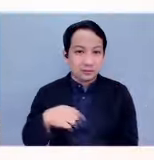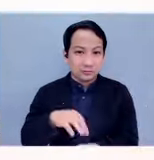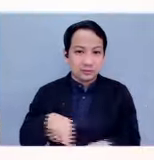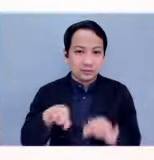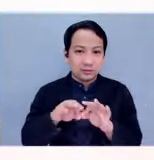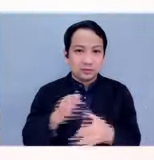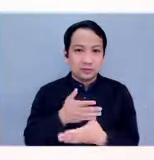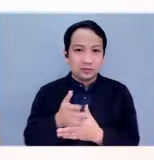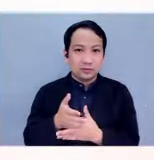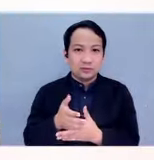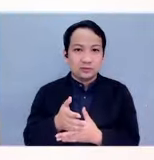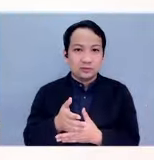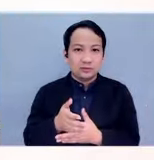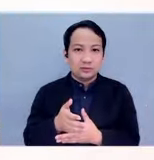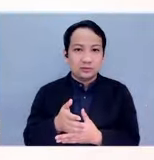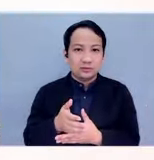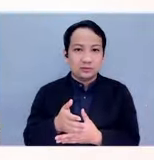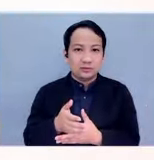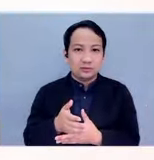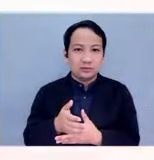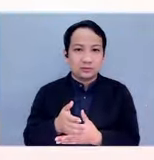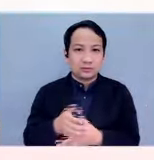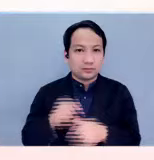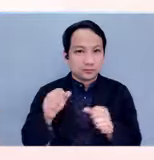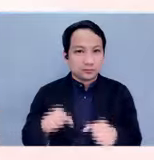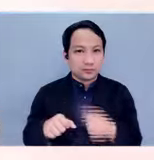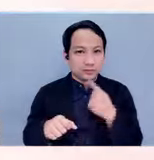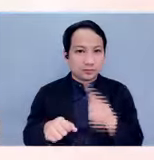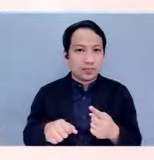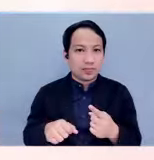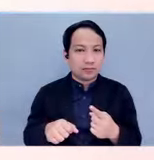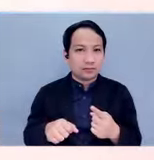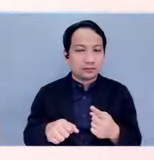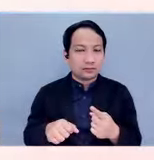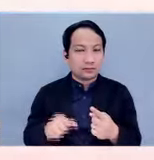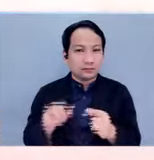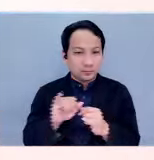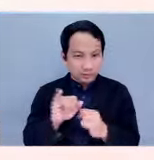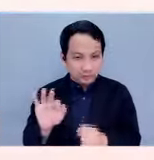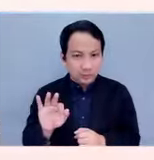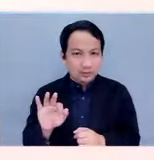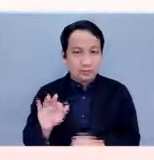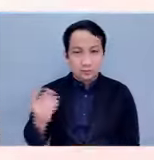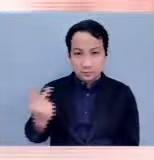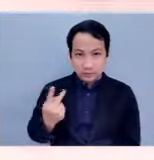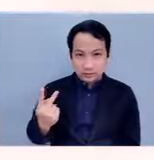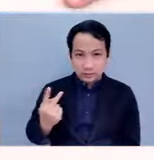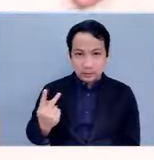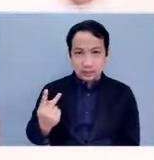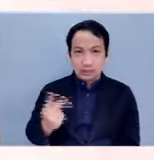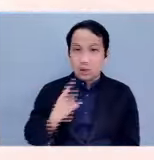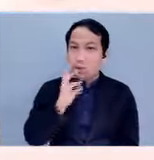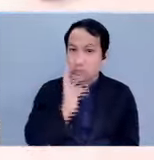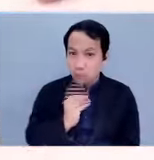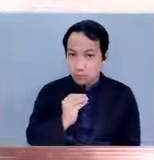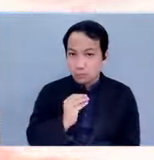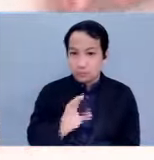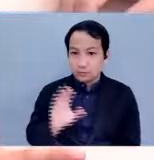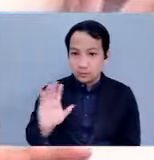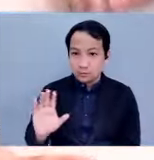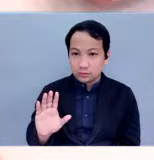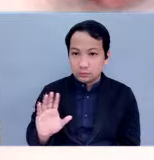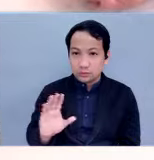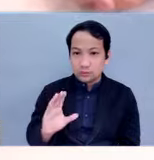and baka pwede lang nating malaman. Usually kasi, di ba, like, sa ating mga kapatid, kung sino daw sabi nila yung mukhang